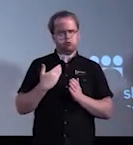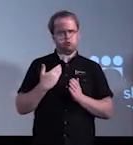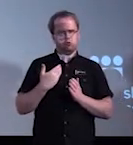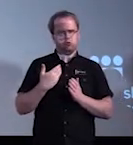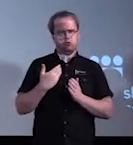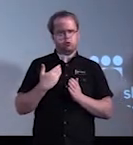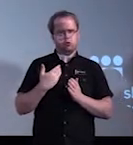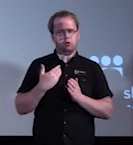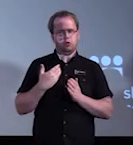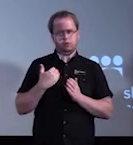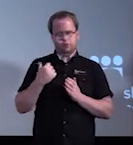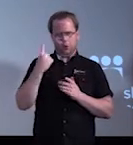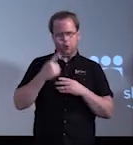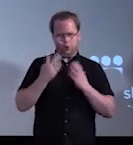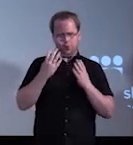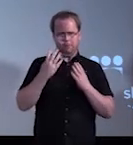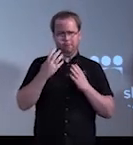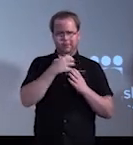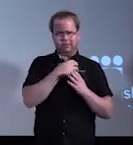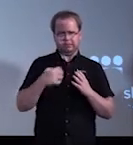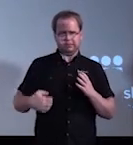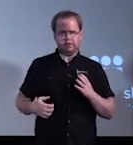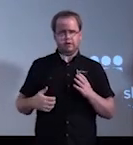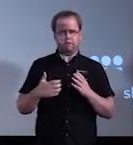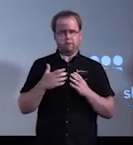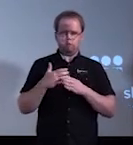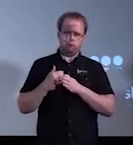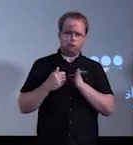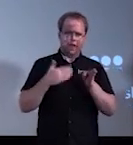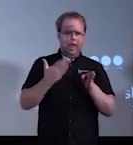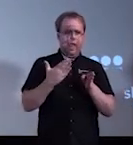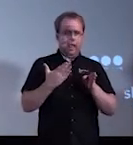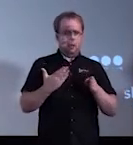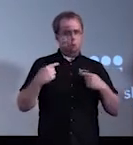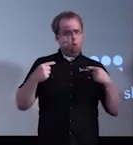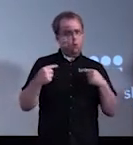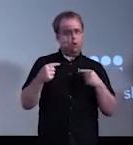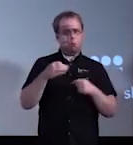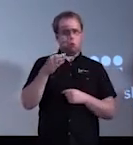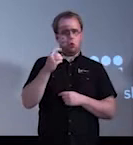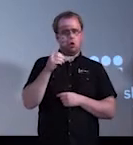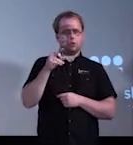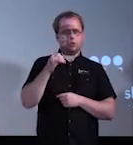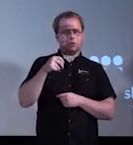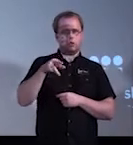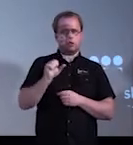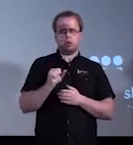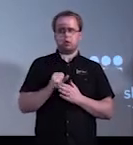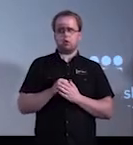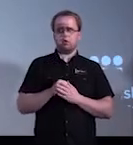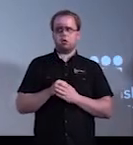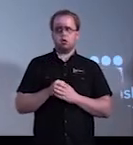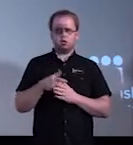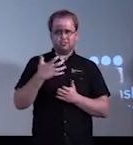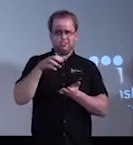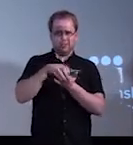vad kulturministern nu går iväg mot, det är någonting som är polarisering. Och det är lite märkligt för en kulturminister som sitter i någonting som kallas